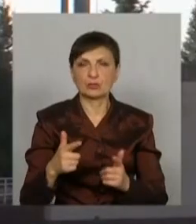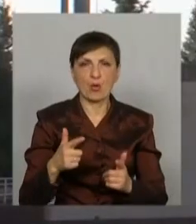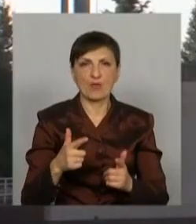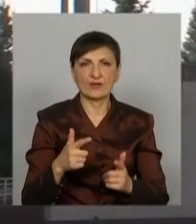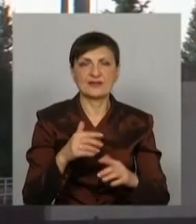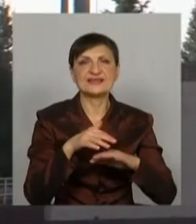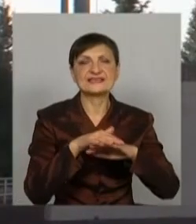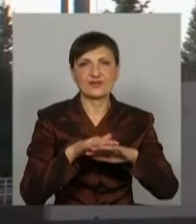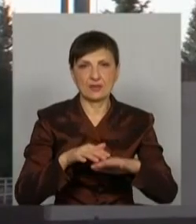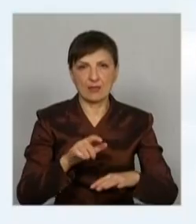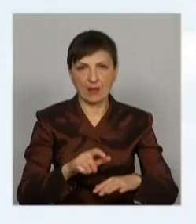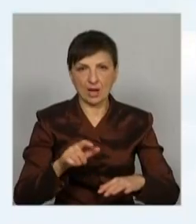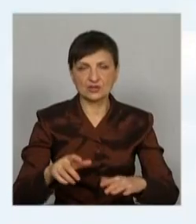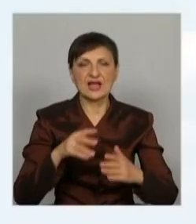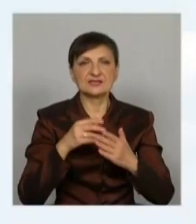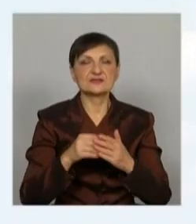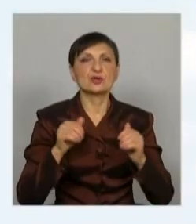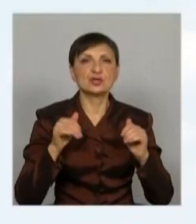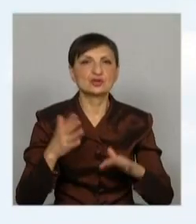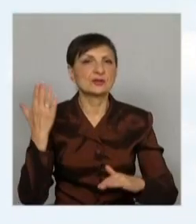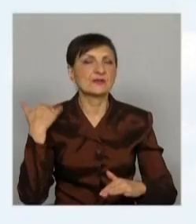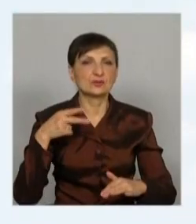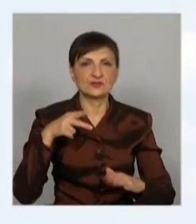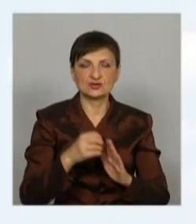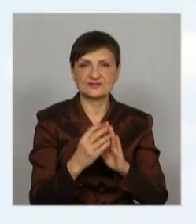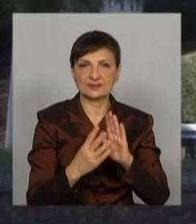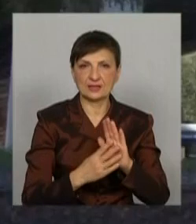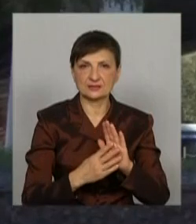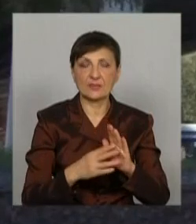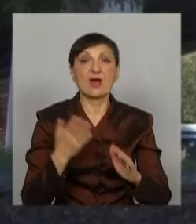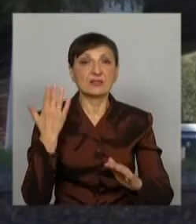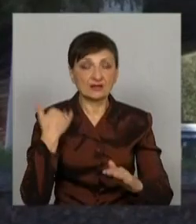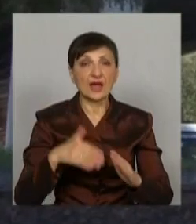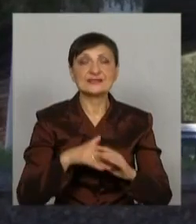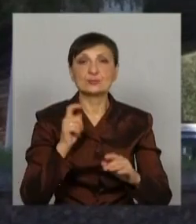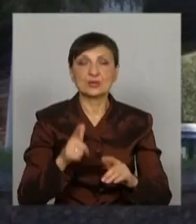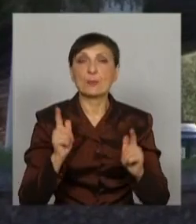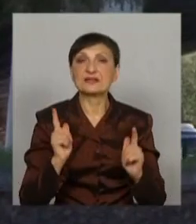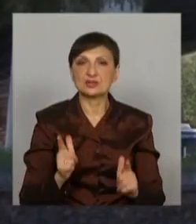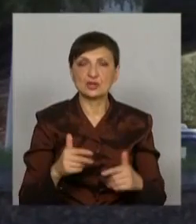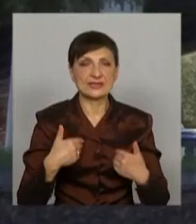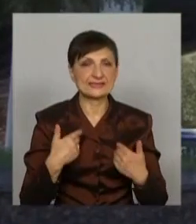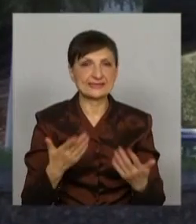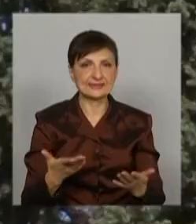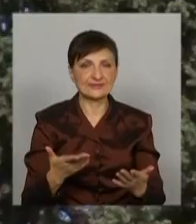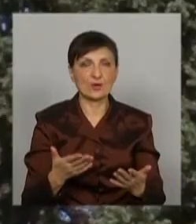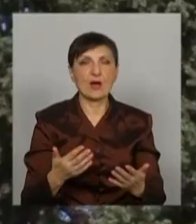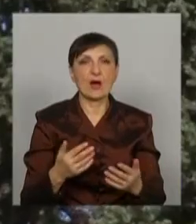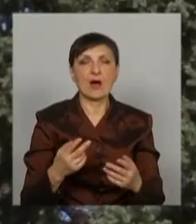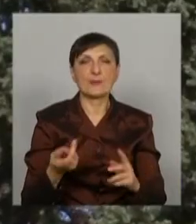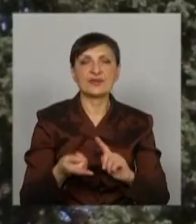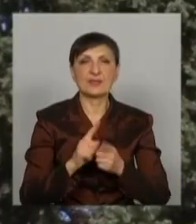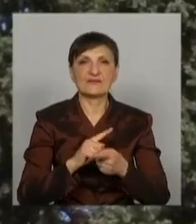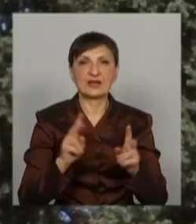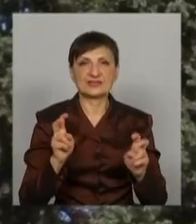извинения горожанам за свое решение в 2019 именно тогда депутаты поддержали инициативу о переименовании столице